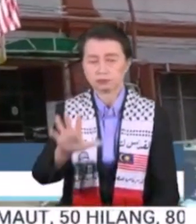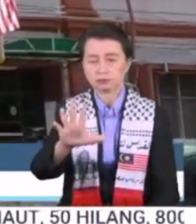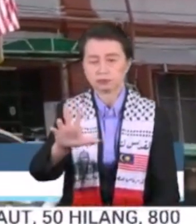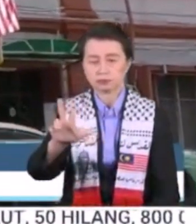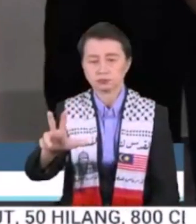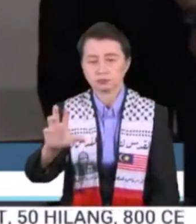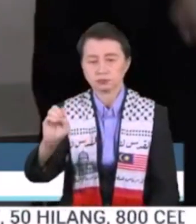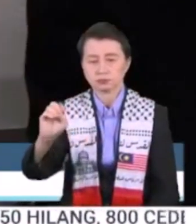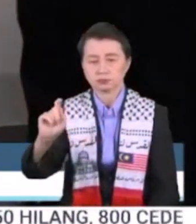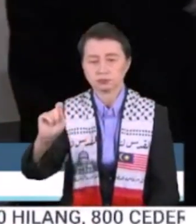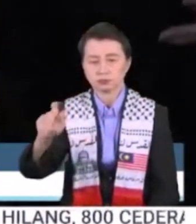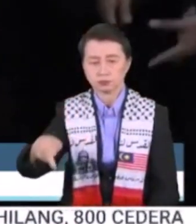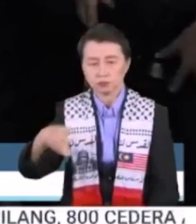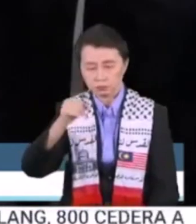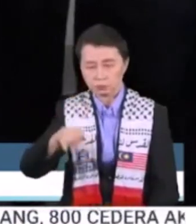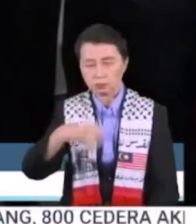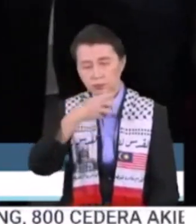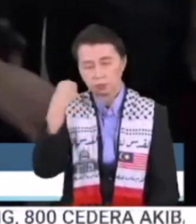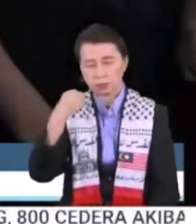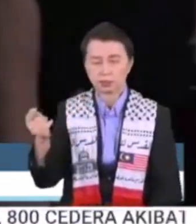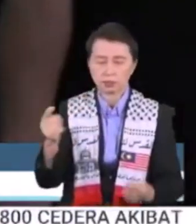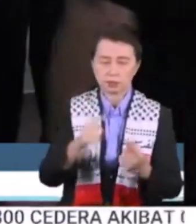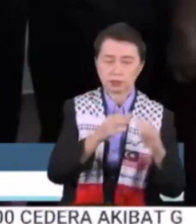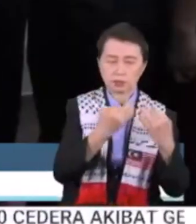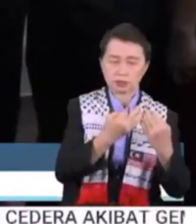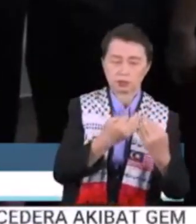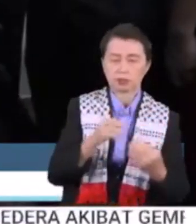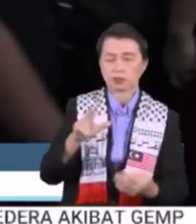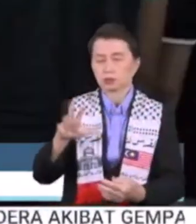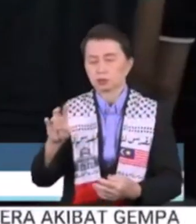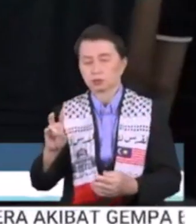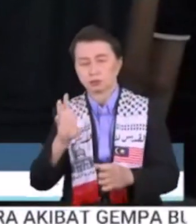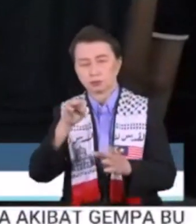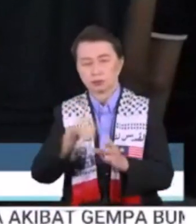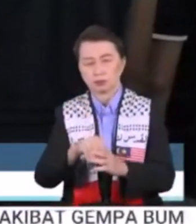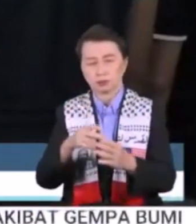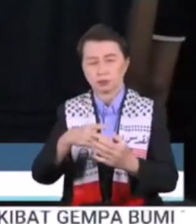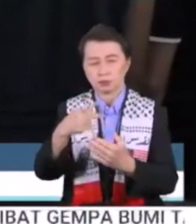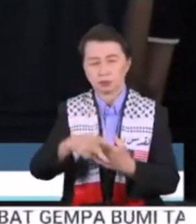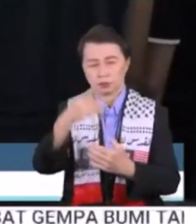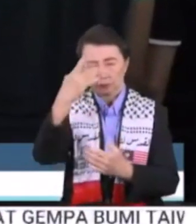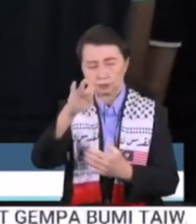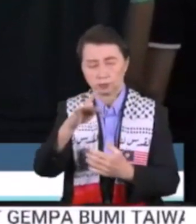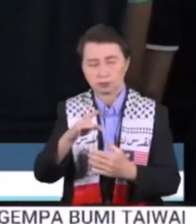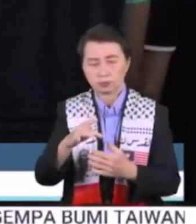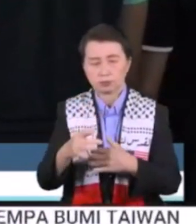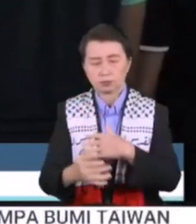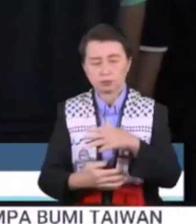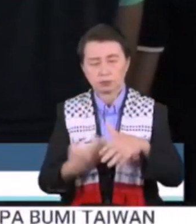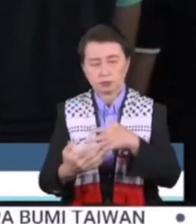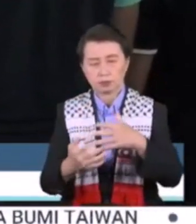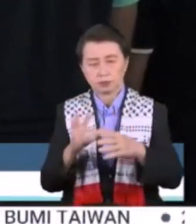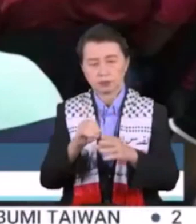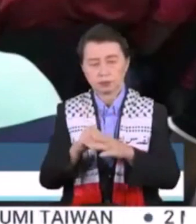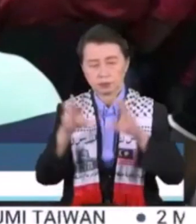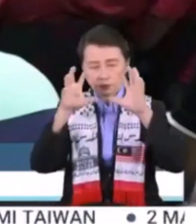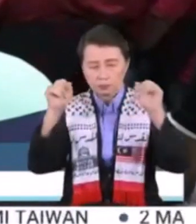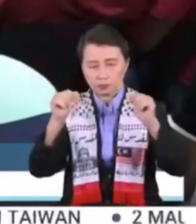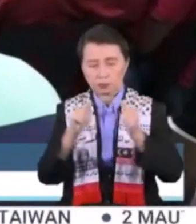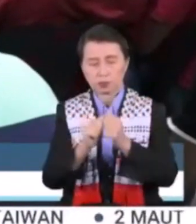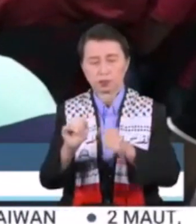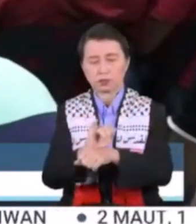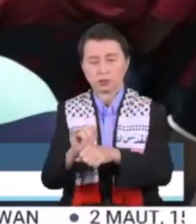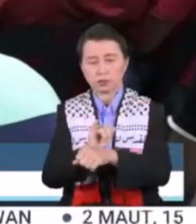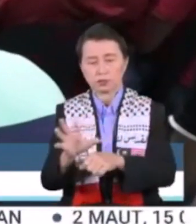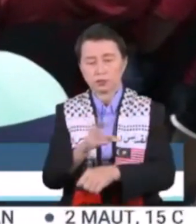53 OBB boleh pulang ke pangkuan keluarga, 73 menyertai program Corporate Smart Internship melibatkan majikan dan pihak